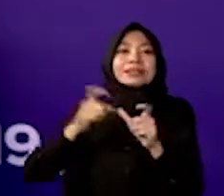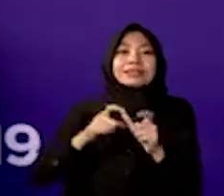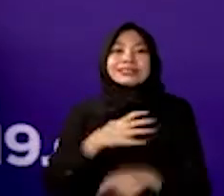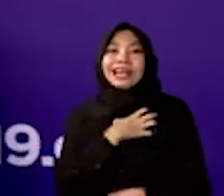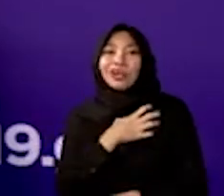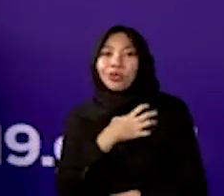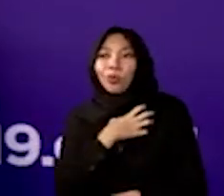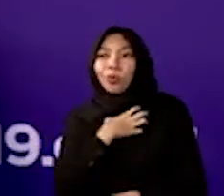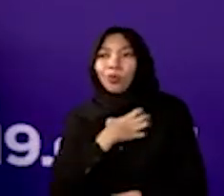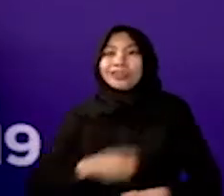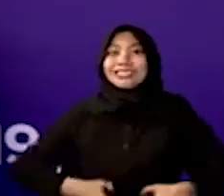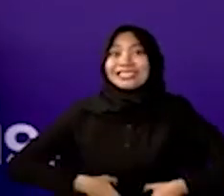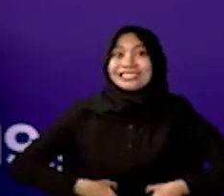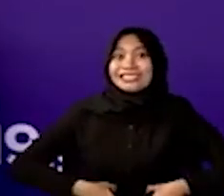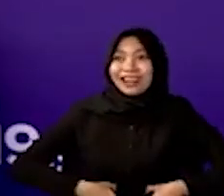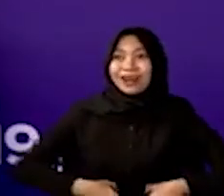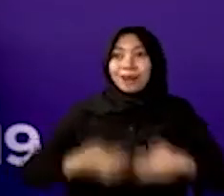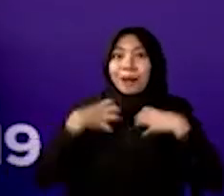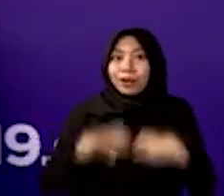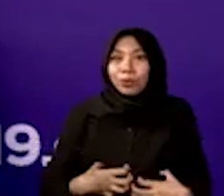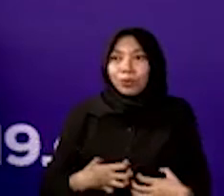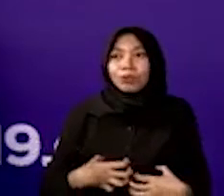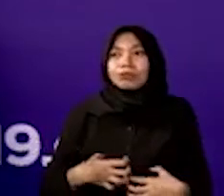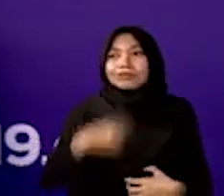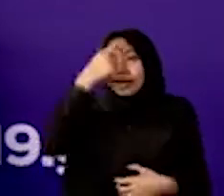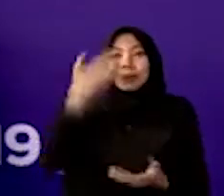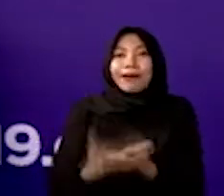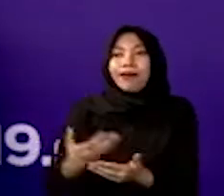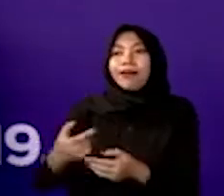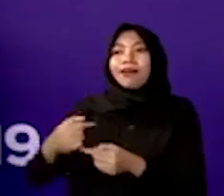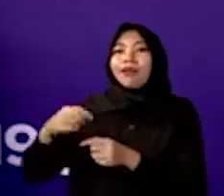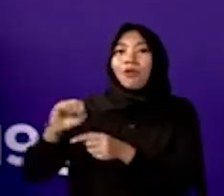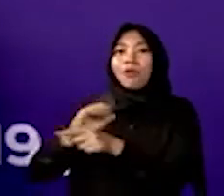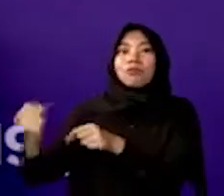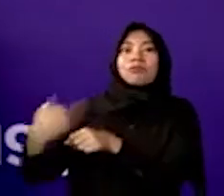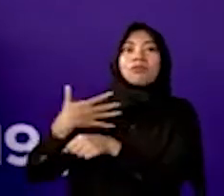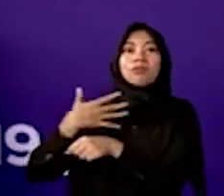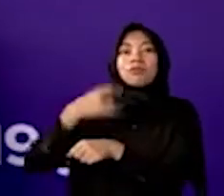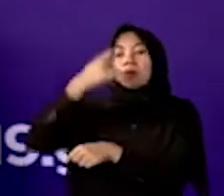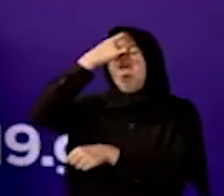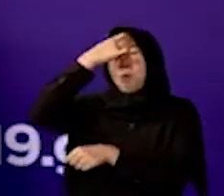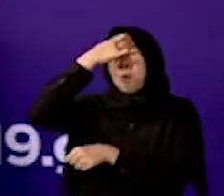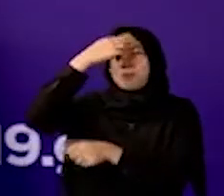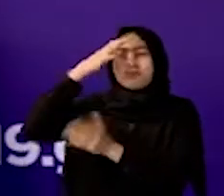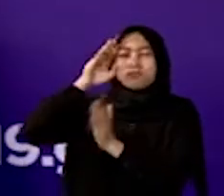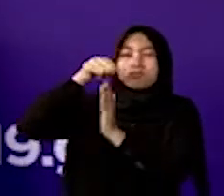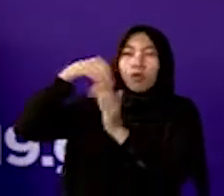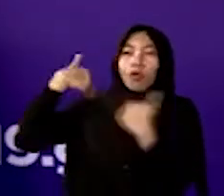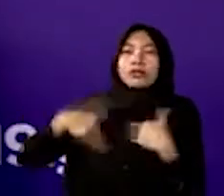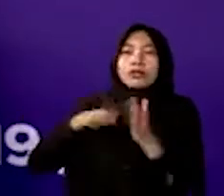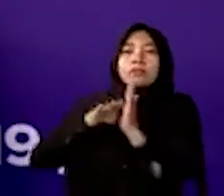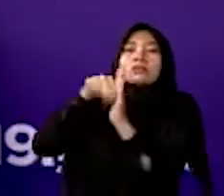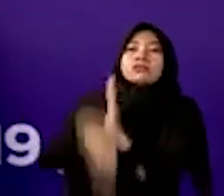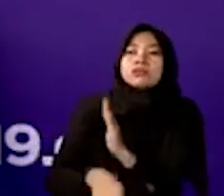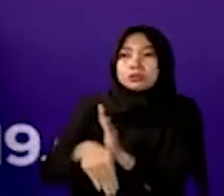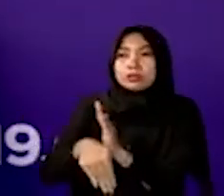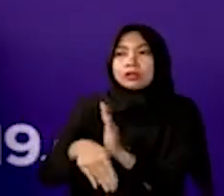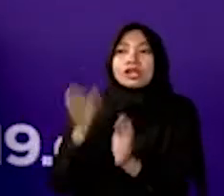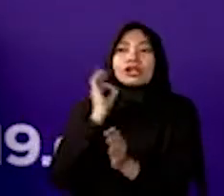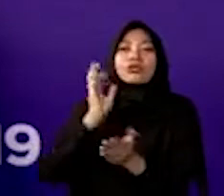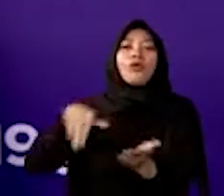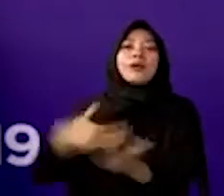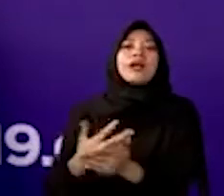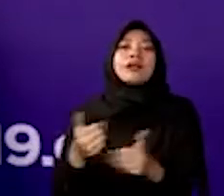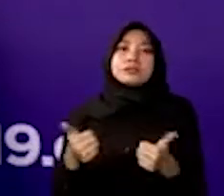Jantung ginjal Penyakit Paru penyakit kronis lainnya nah ketika mereka terpapar covid Maka